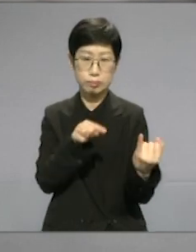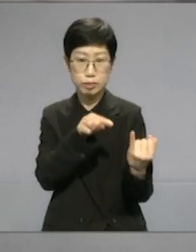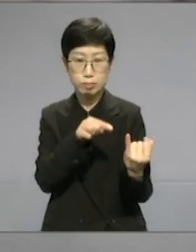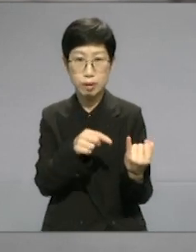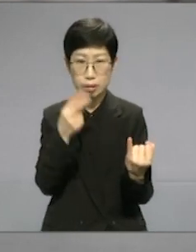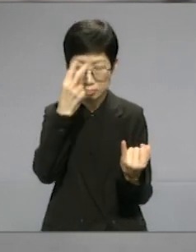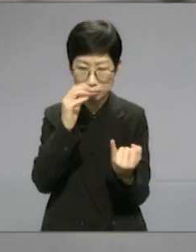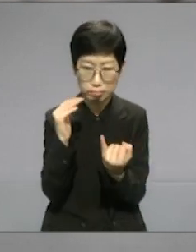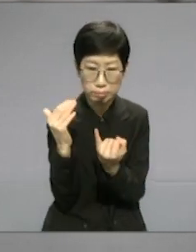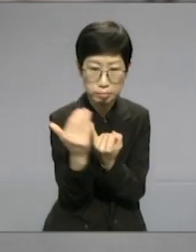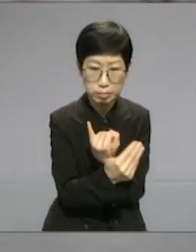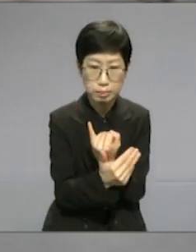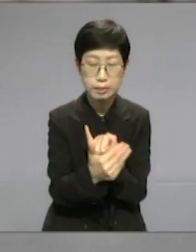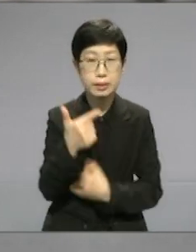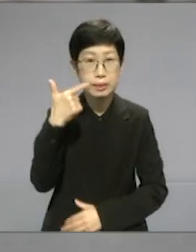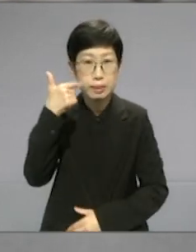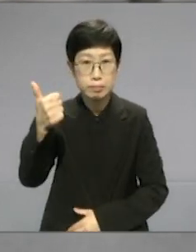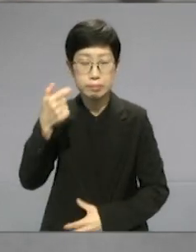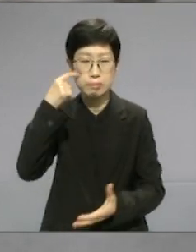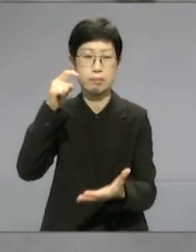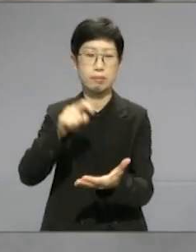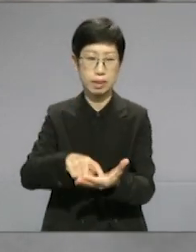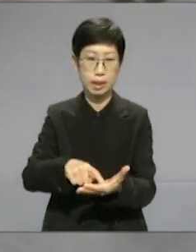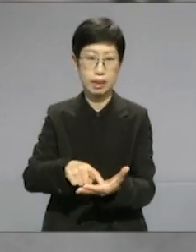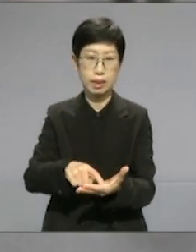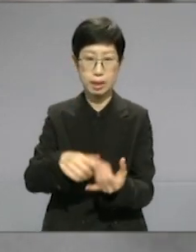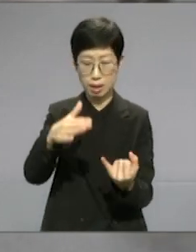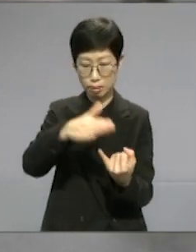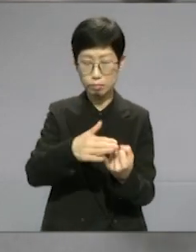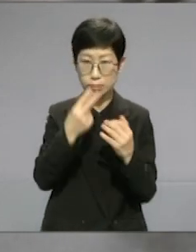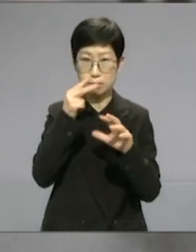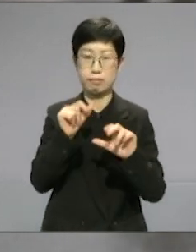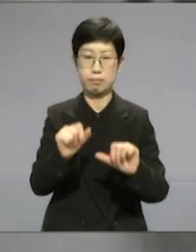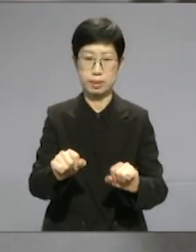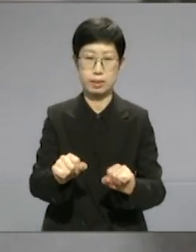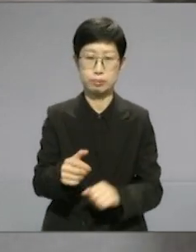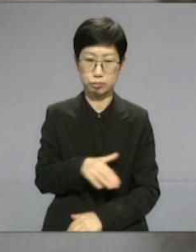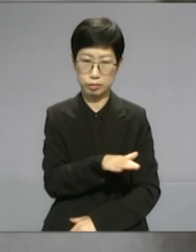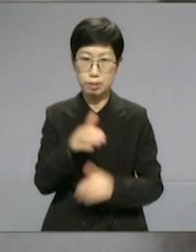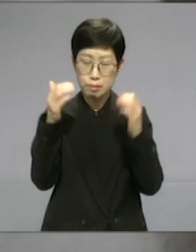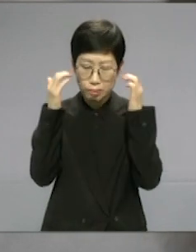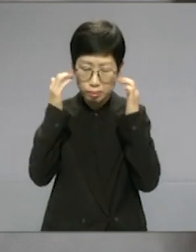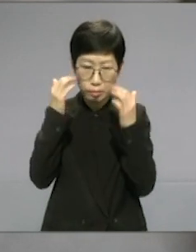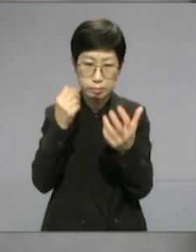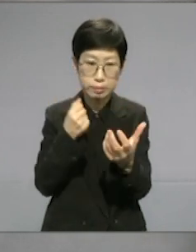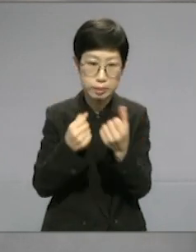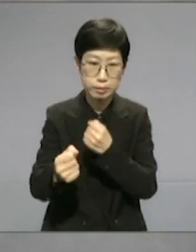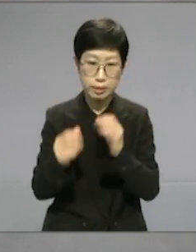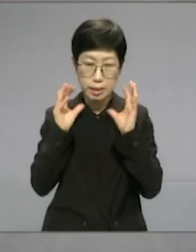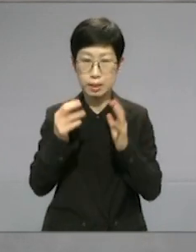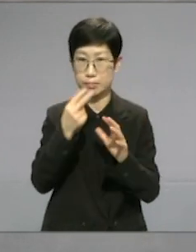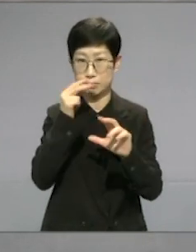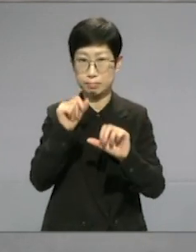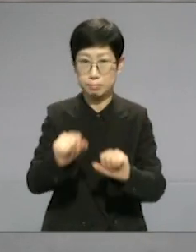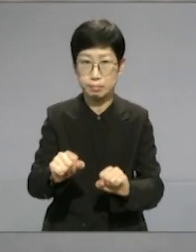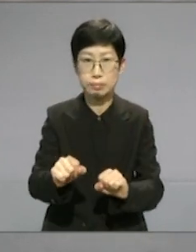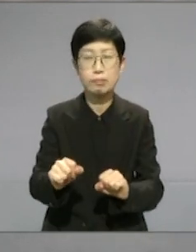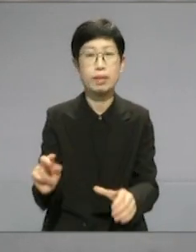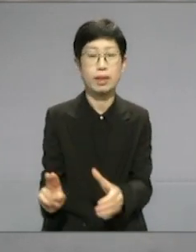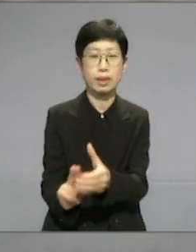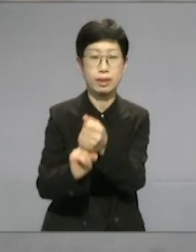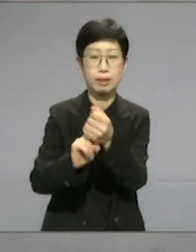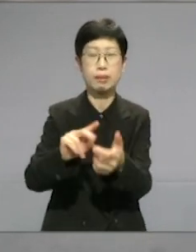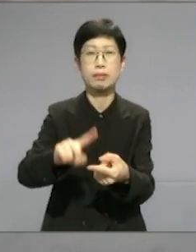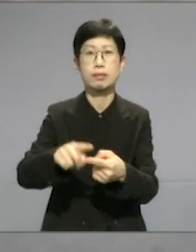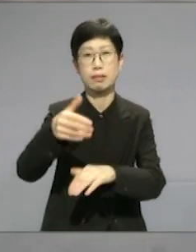ele protegeu a menina com o corpo e aí foi ela foi tirada com vida. Então, quer dizer, a gente está agora, mesmo com a dor, nós